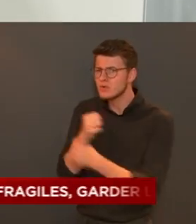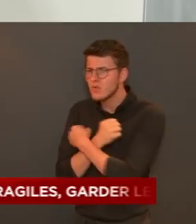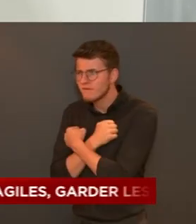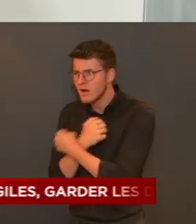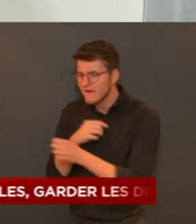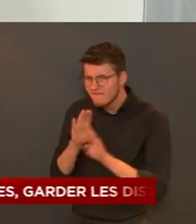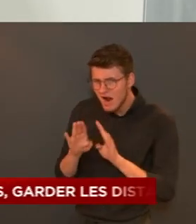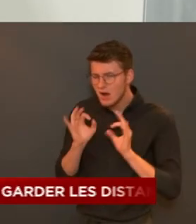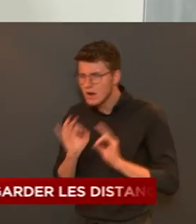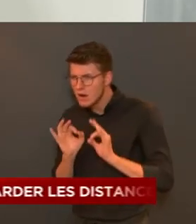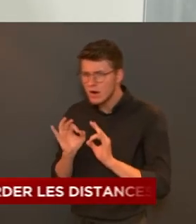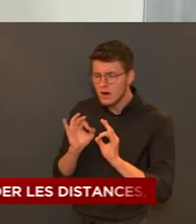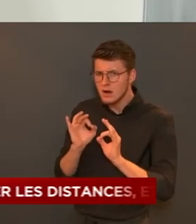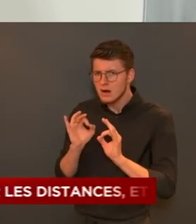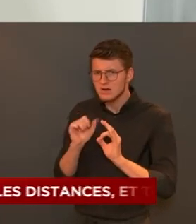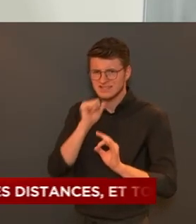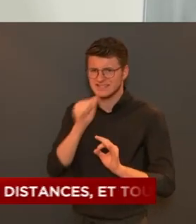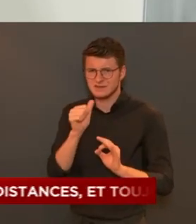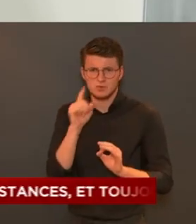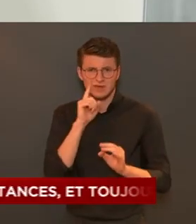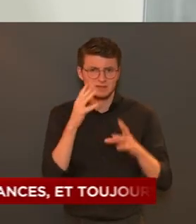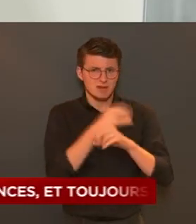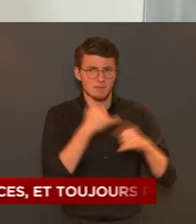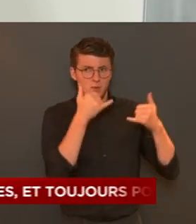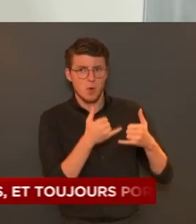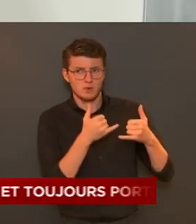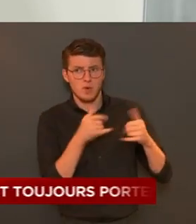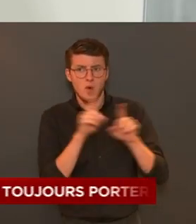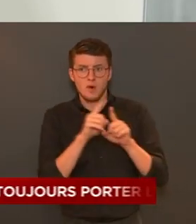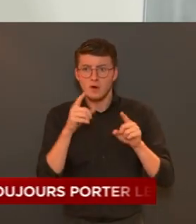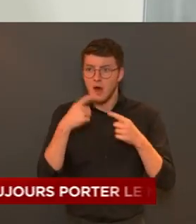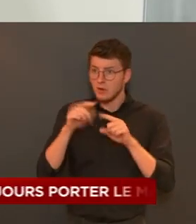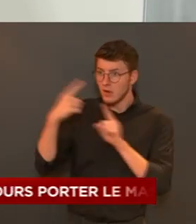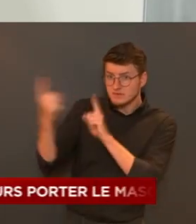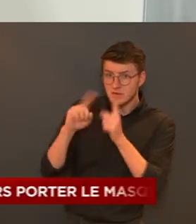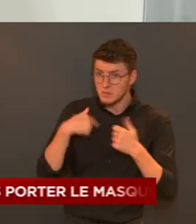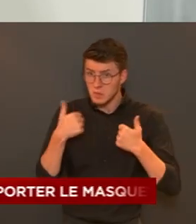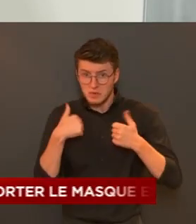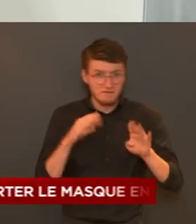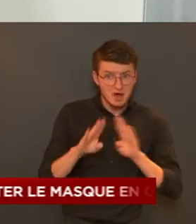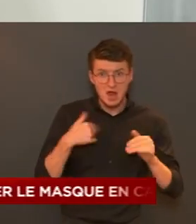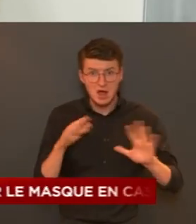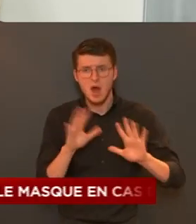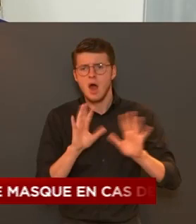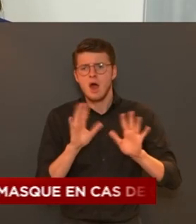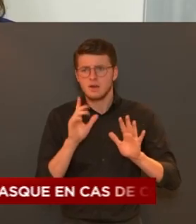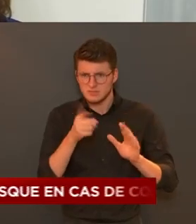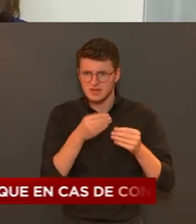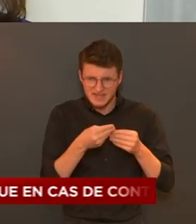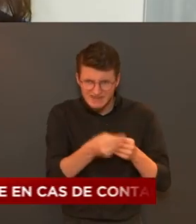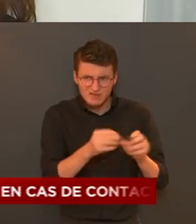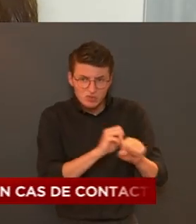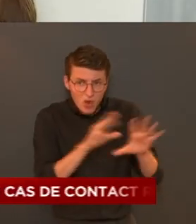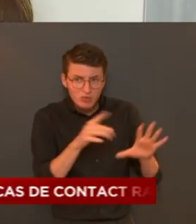j'embrasse telle personne ou si je me rapproche de telle personne en dehors de mon foyer, si je ne respecte pas la distance, est-ce que je le fais en